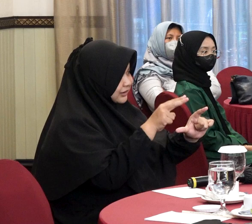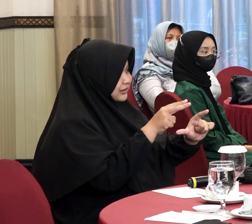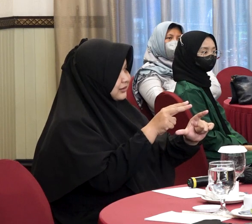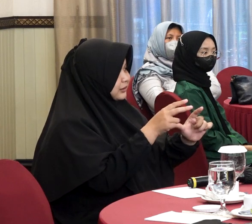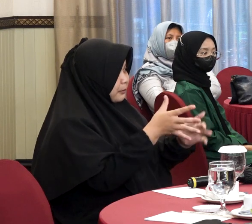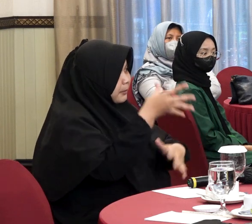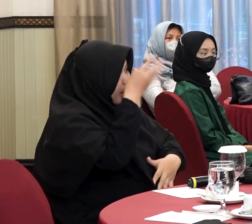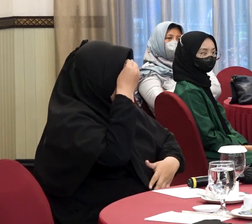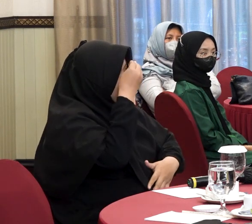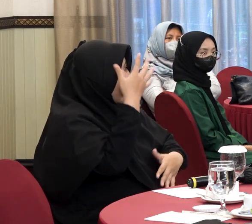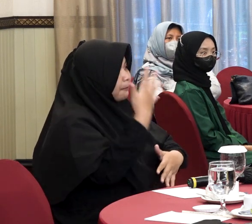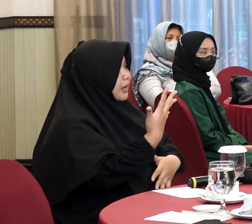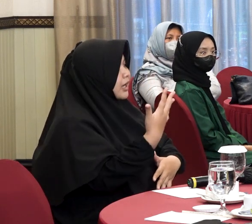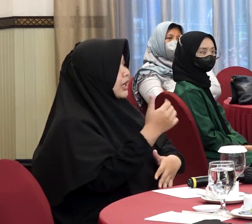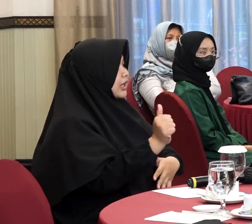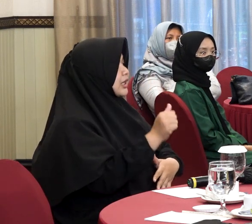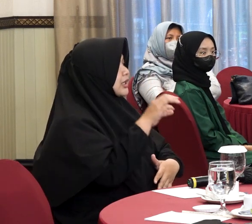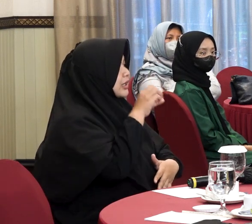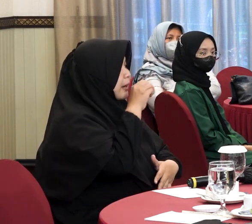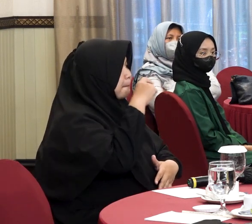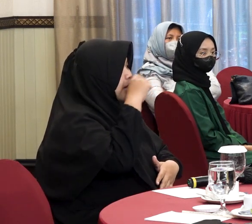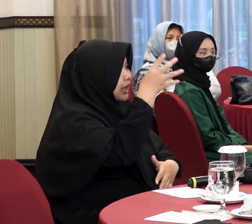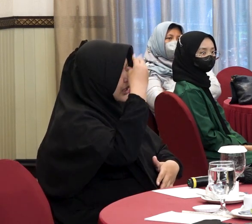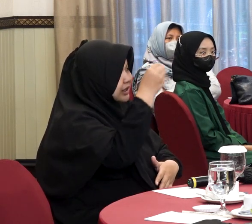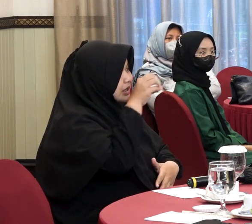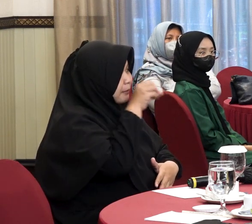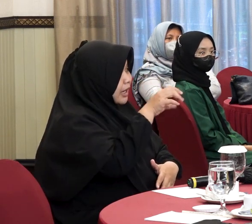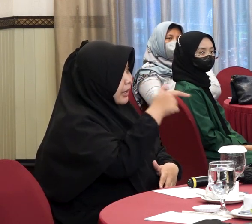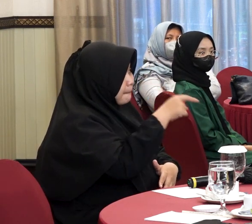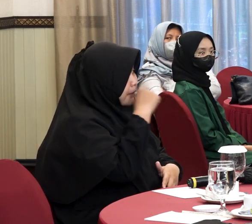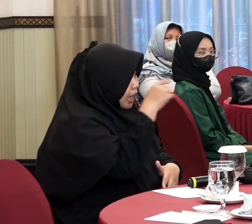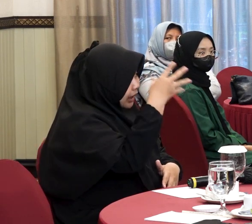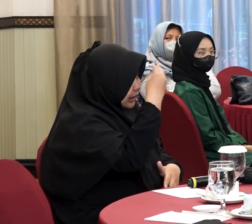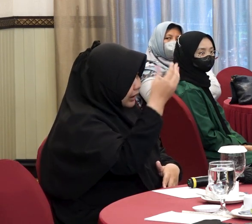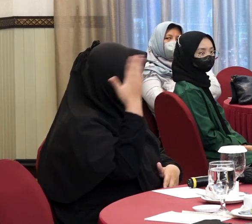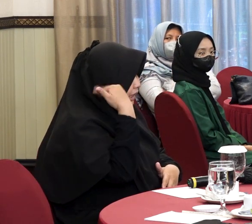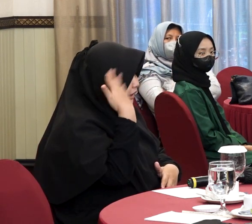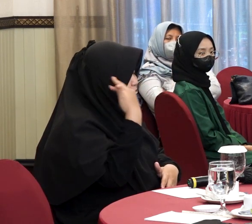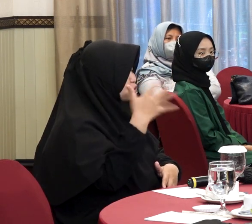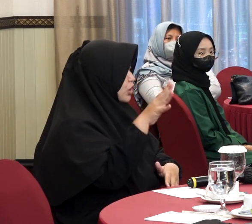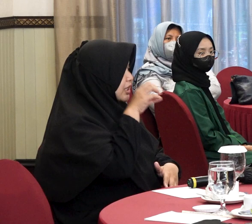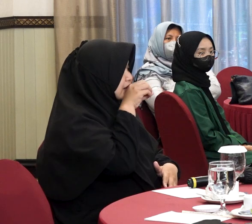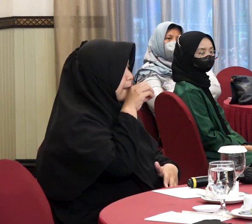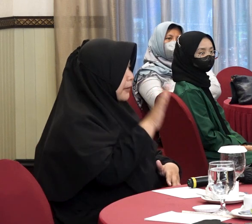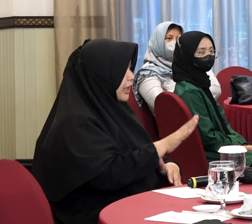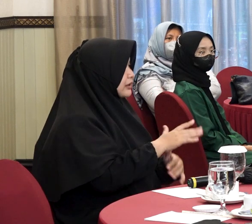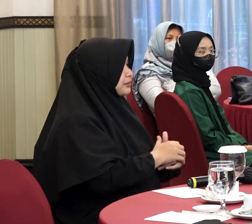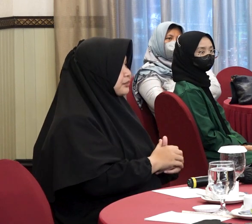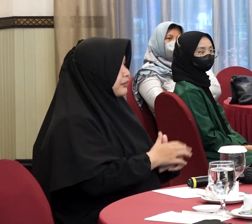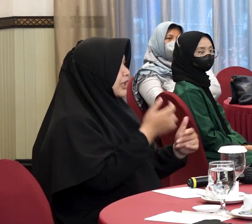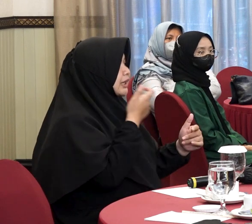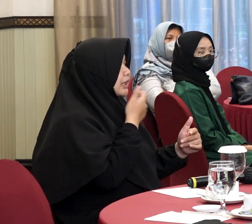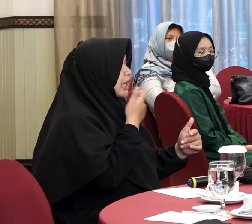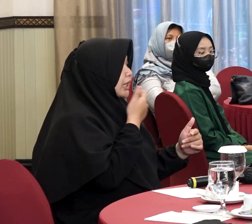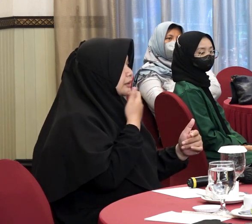memahami apa yang disampaikan oleh pak Andi Pak Andi tadi sudah disampaikan soalnya